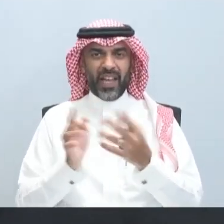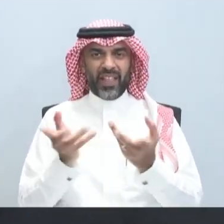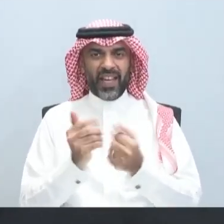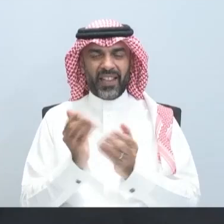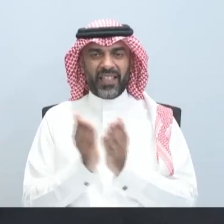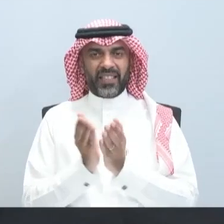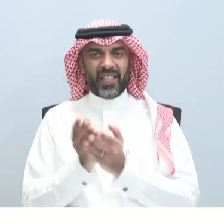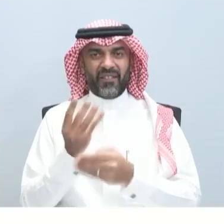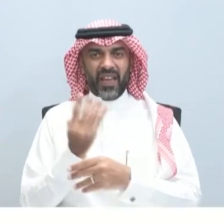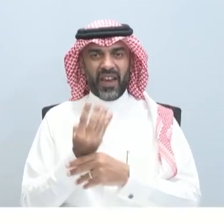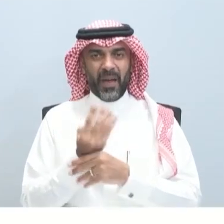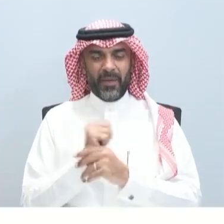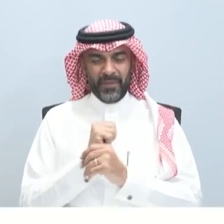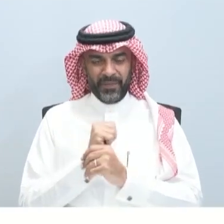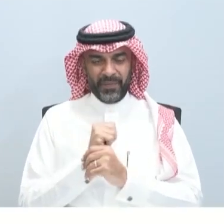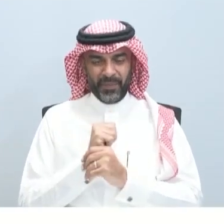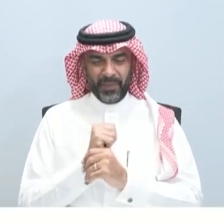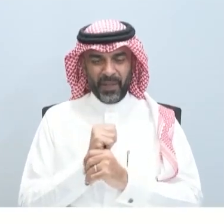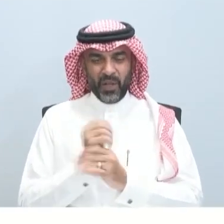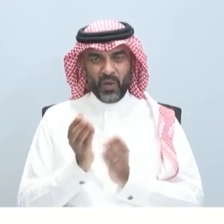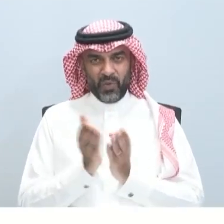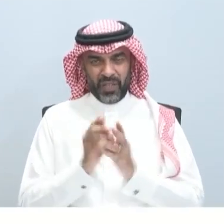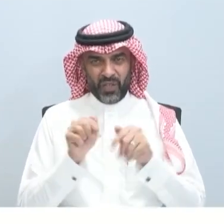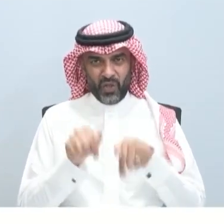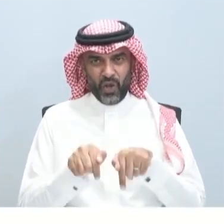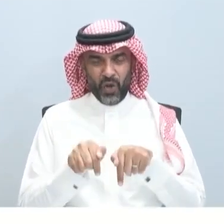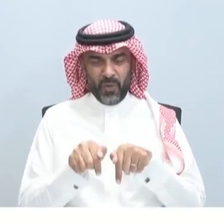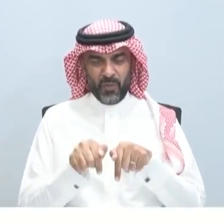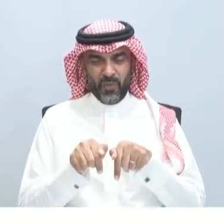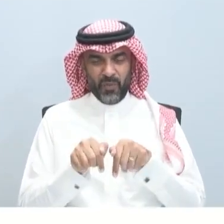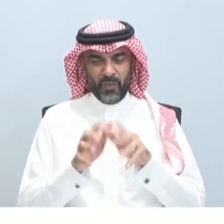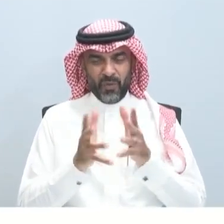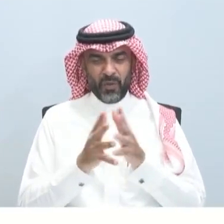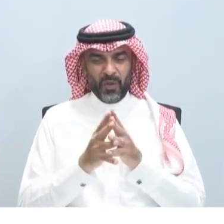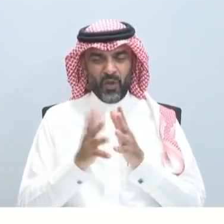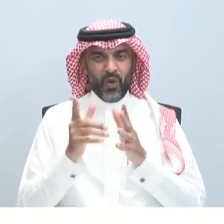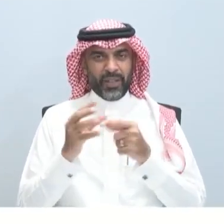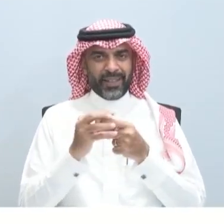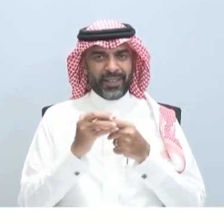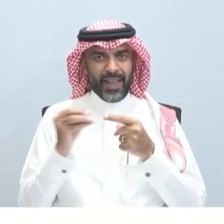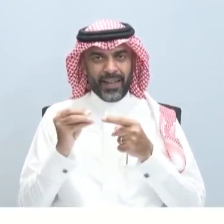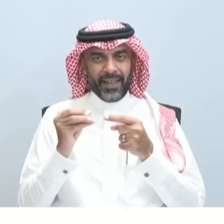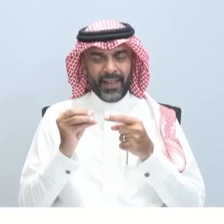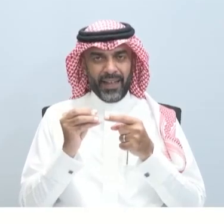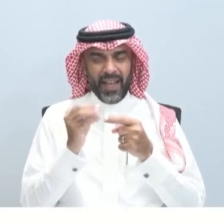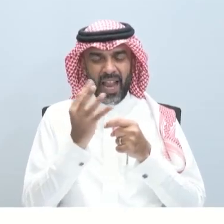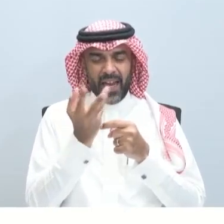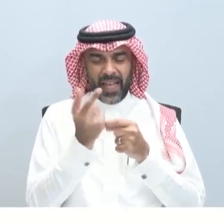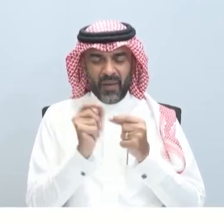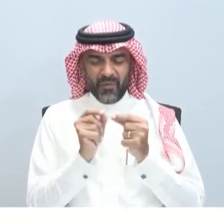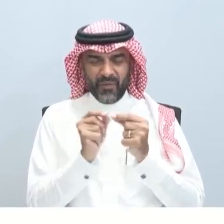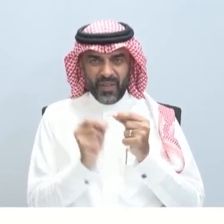للصف الرابع الابتدائي ودرسنا اليوم يا مبدعين يوم مبدعات هو طرح الكسور العشريه